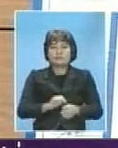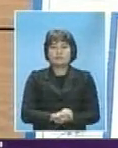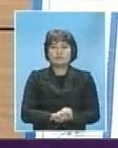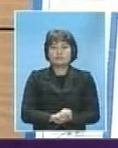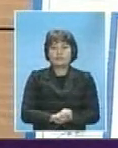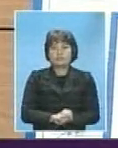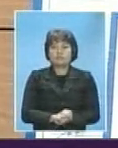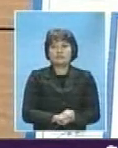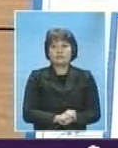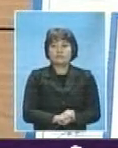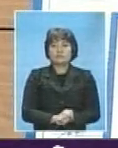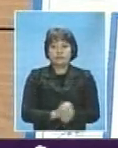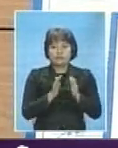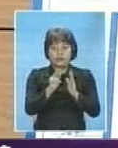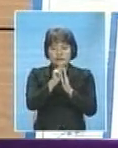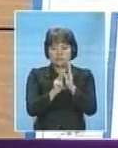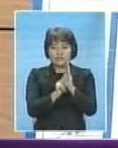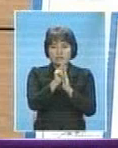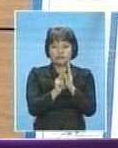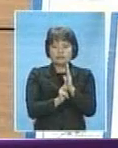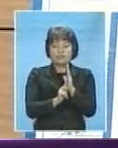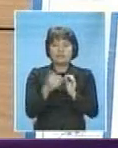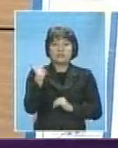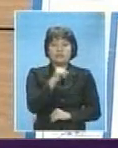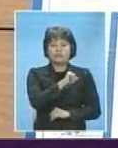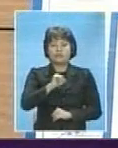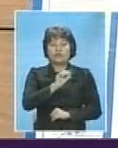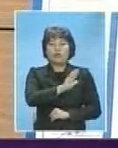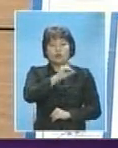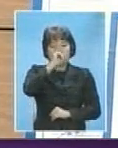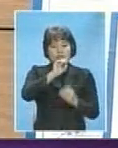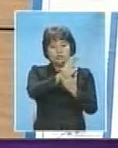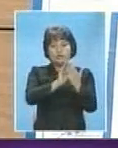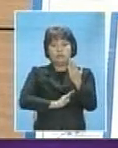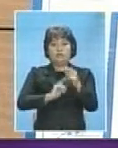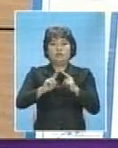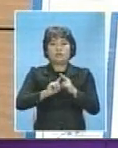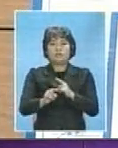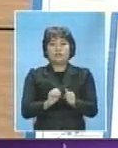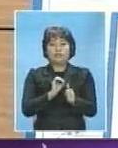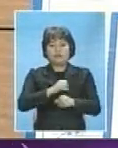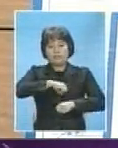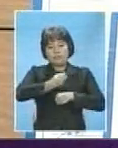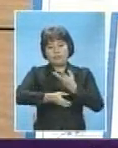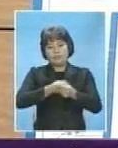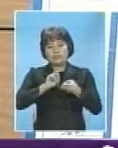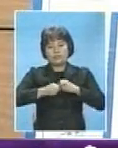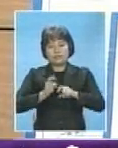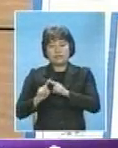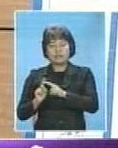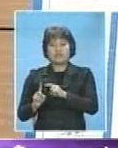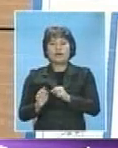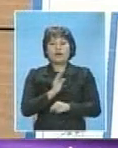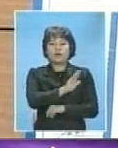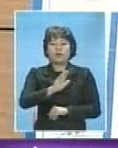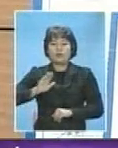ที่จะให้ฝ่ายนิติบัญญัติซึ่งมีผู้แทนของปวงชนชาวไทยสามารถที่จะสะท้อนปัญหาและมุมมองความคิดเห็นต่างๆโด